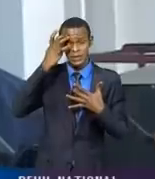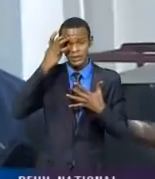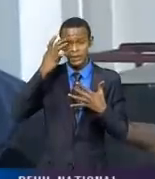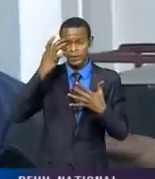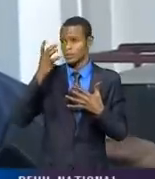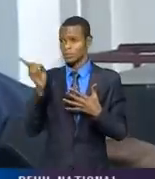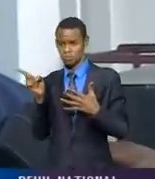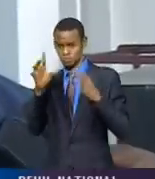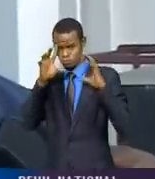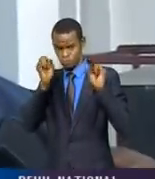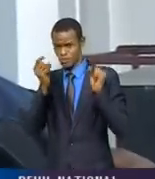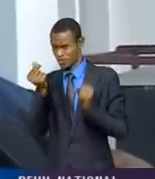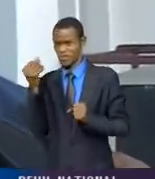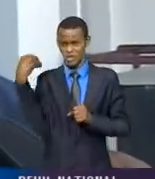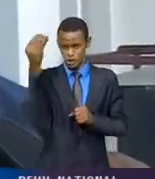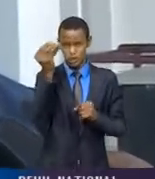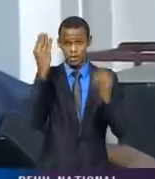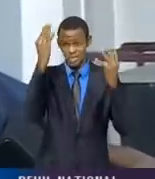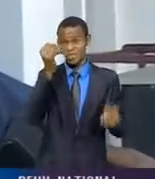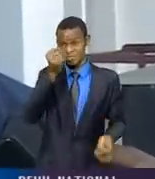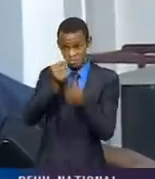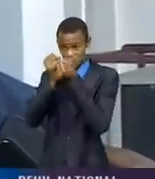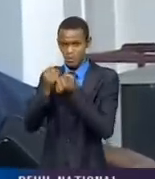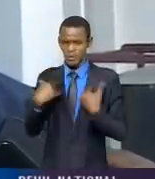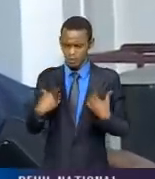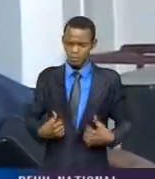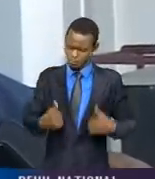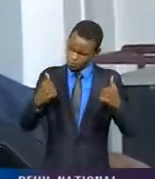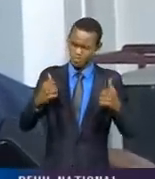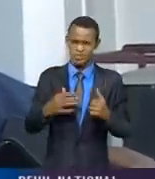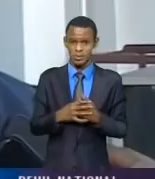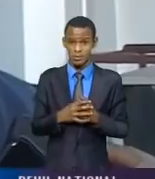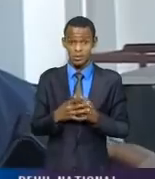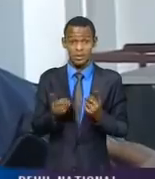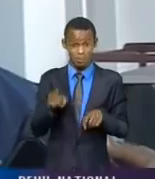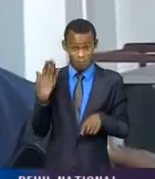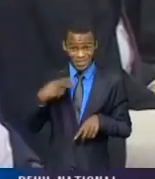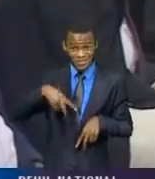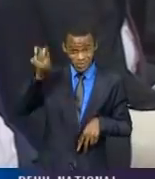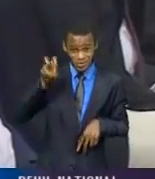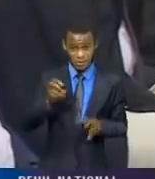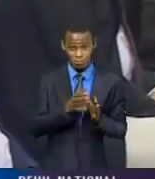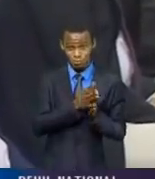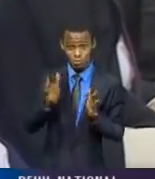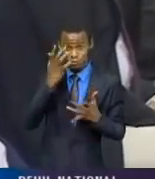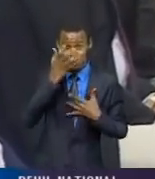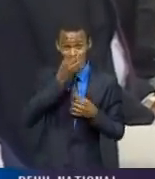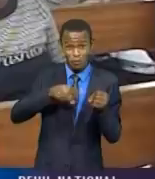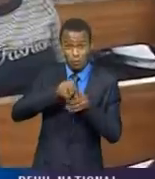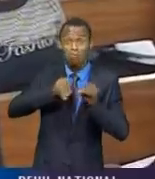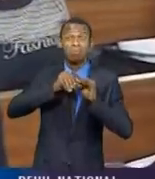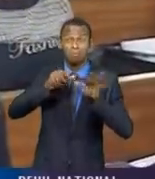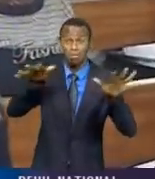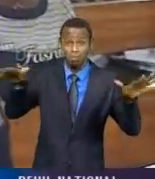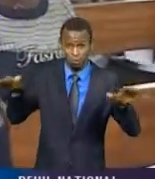de sortir du pays pendant un temps qui était très difficile donc en plein coronavirus mais en même temps